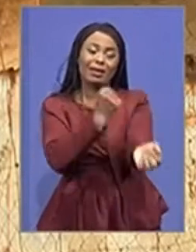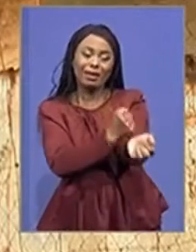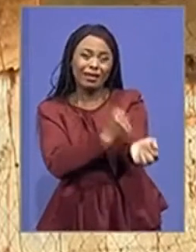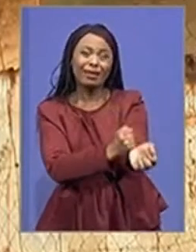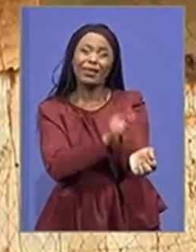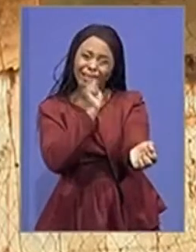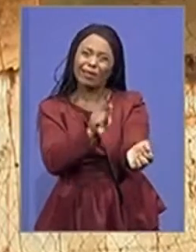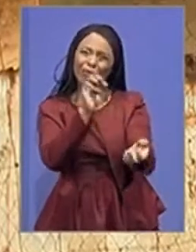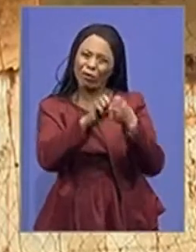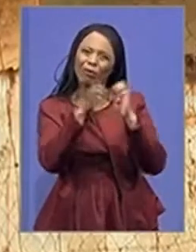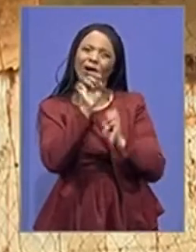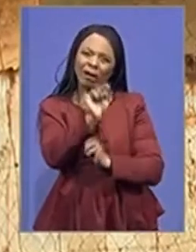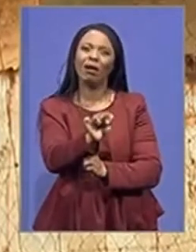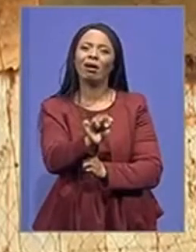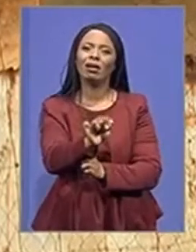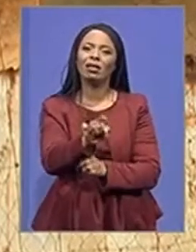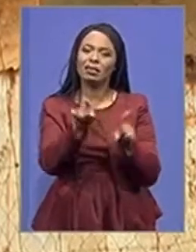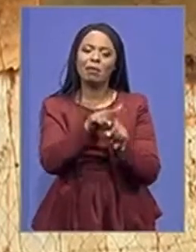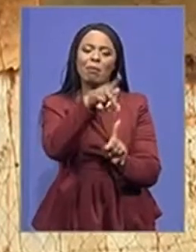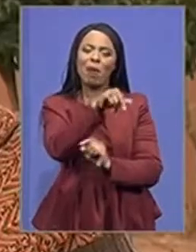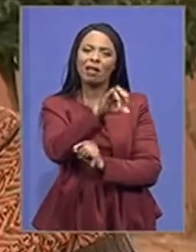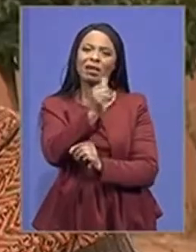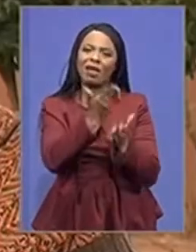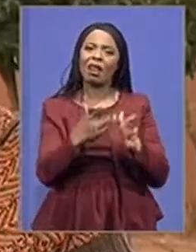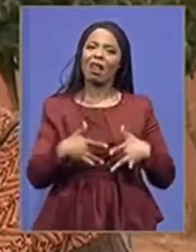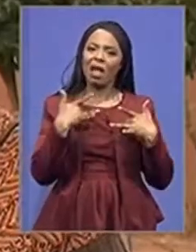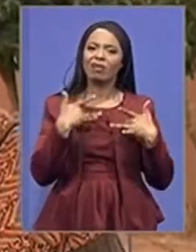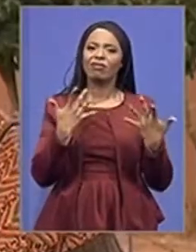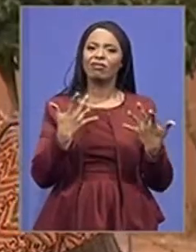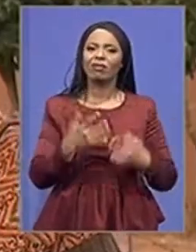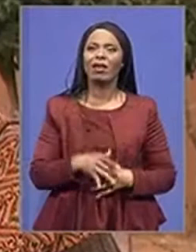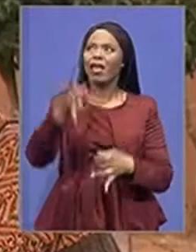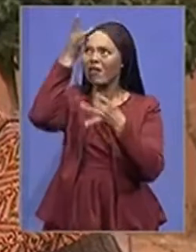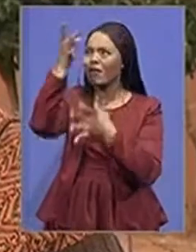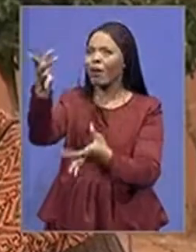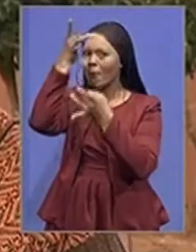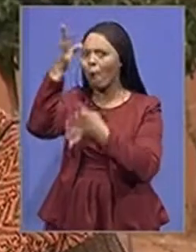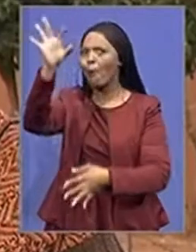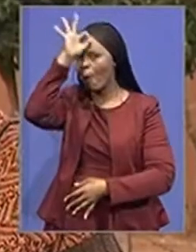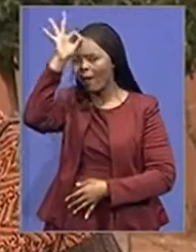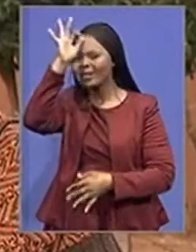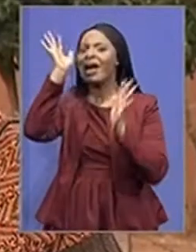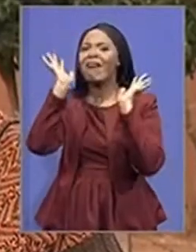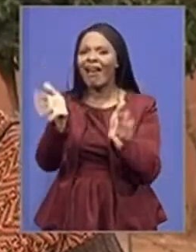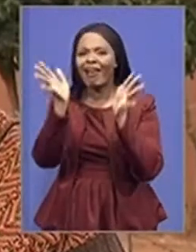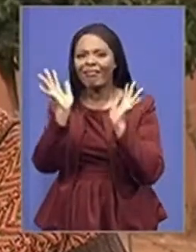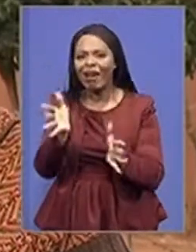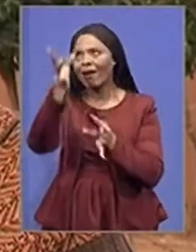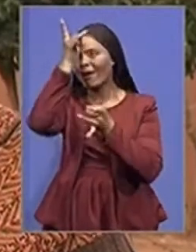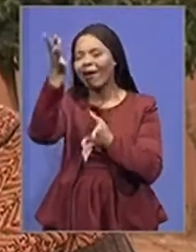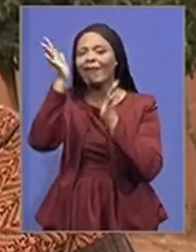mo go bona bo le Palesa nka ba ntse a phela. Ke khale re reportela maponisa re reporta so se mo